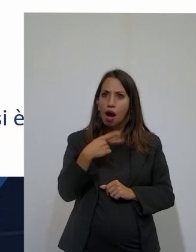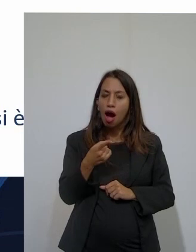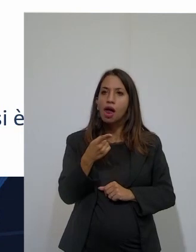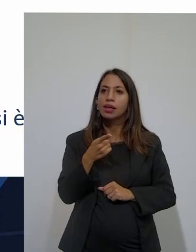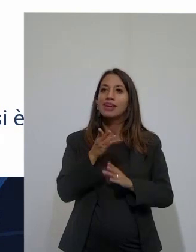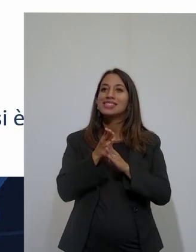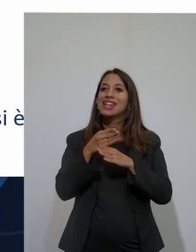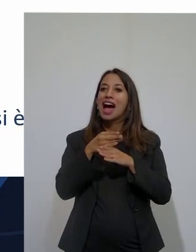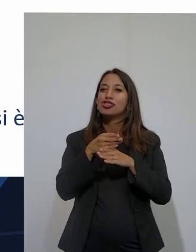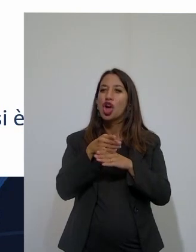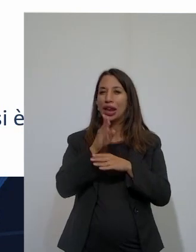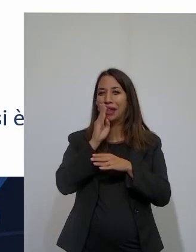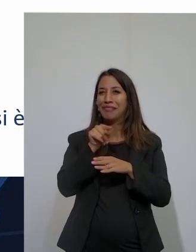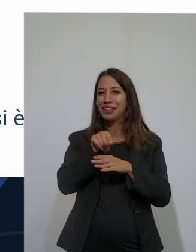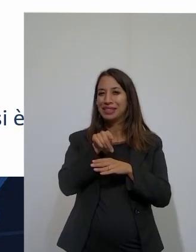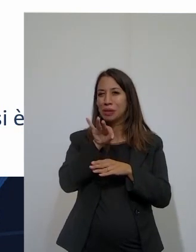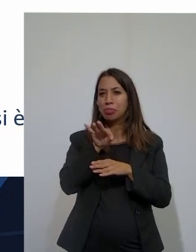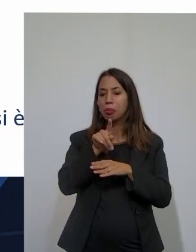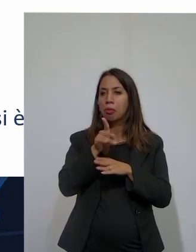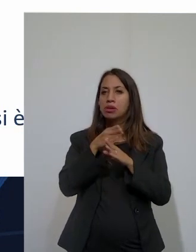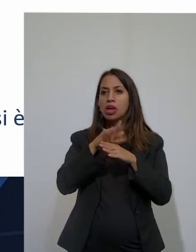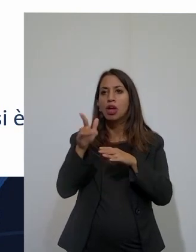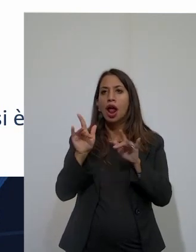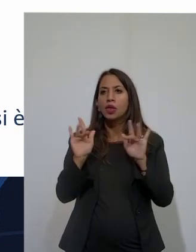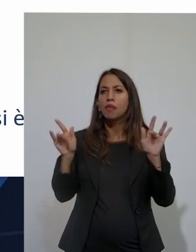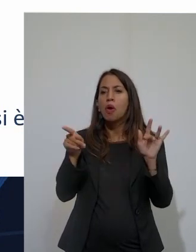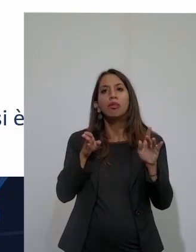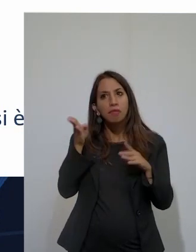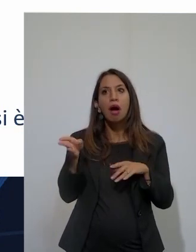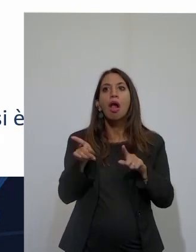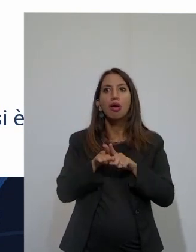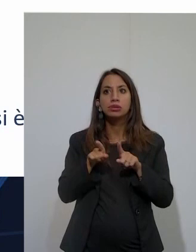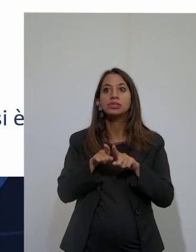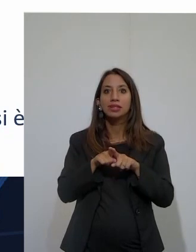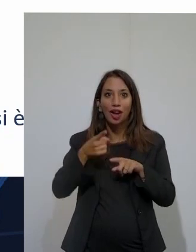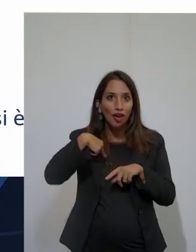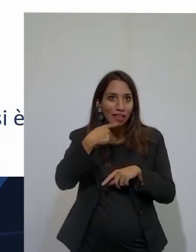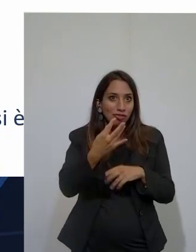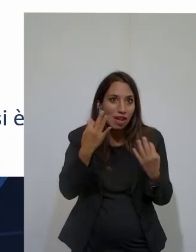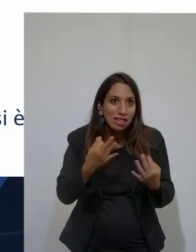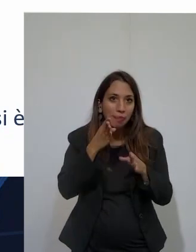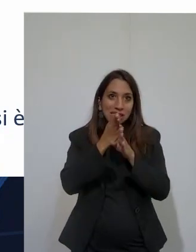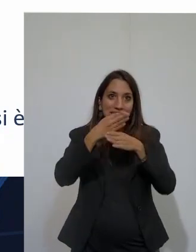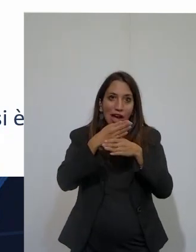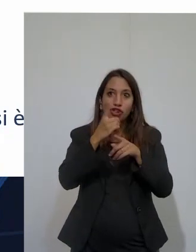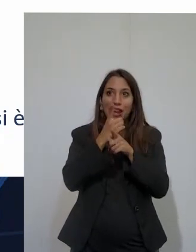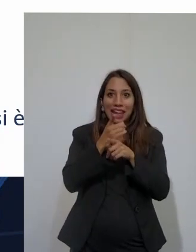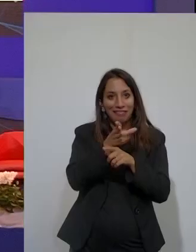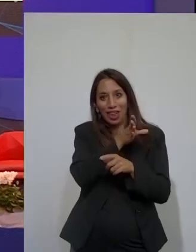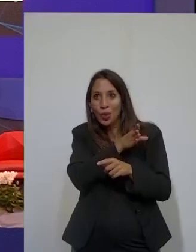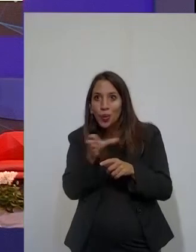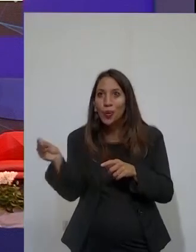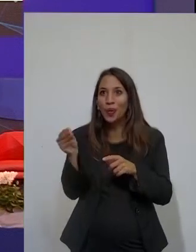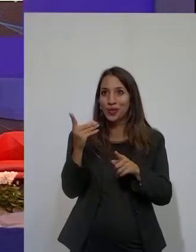e sappiamo quanto tutti ci scervelliamo a cercare di